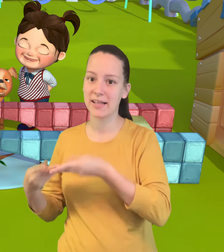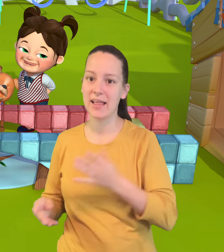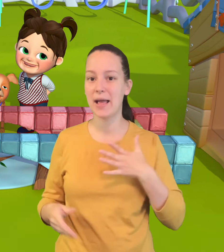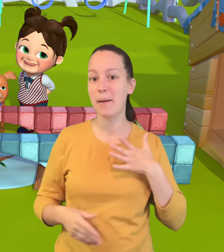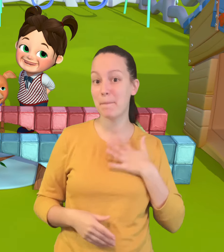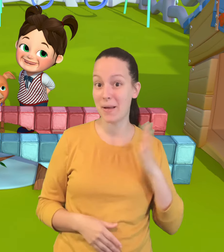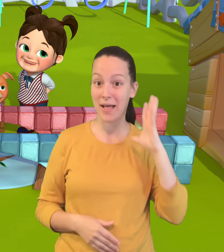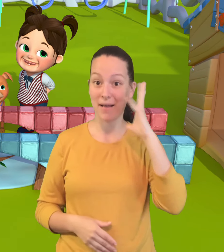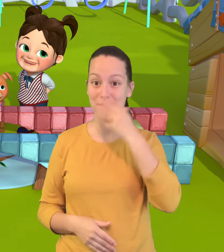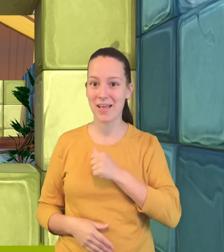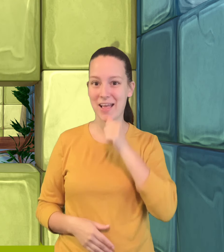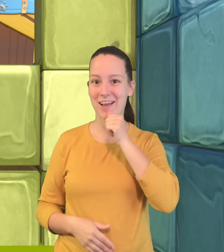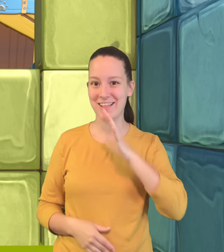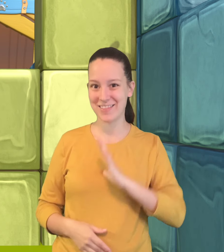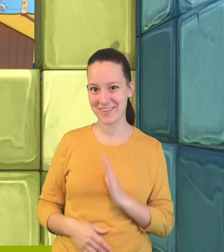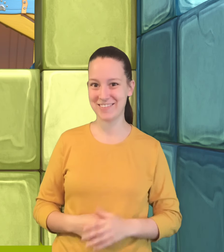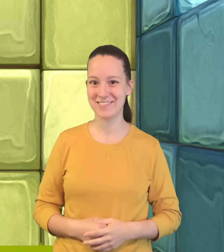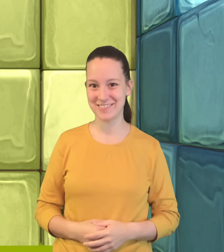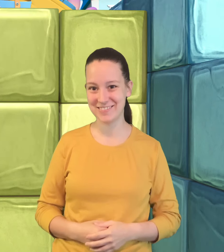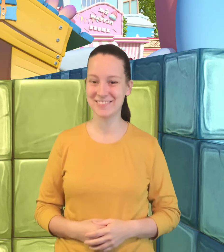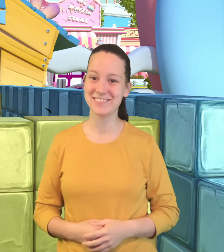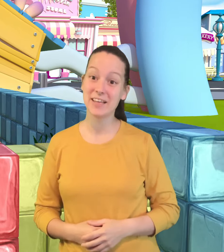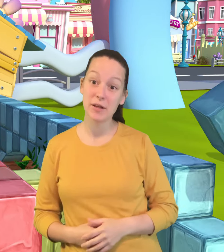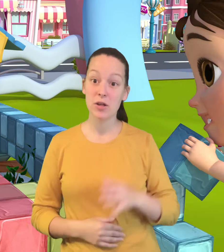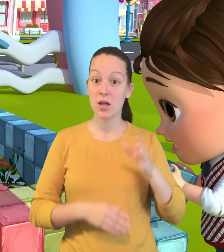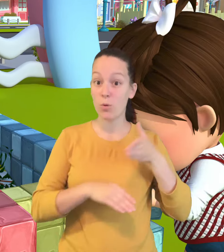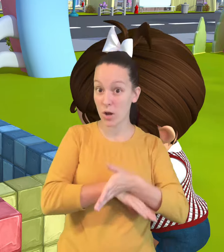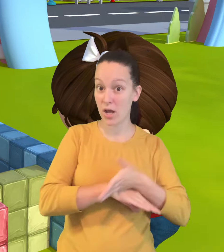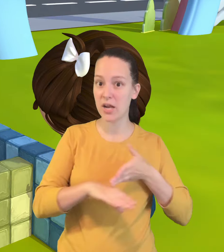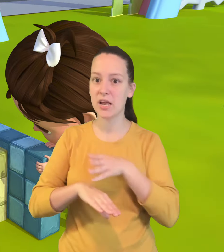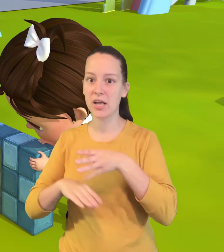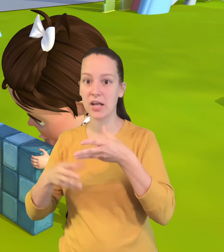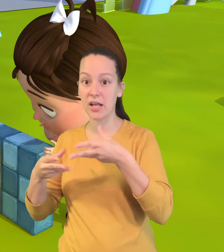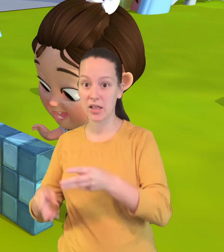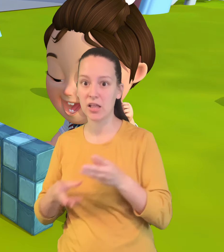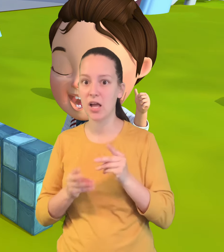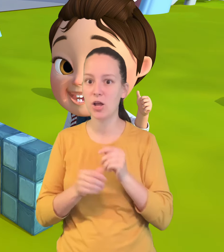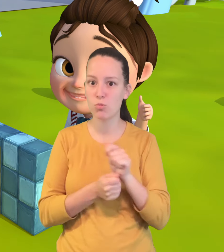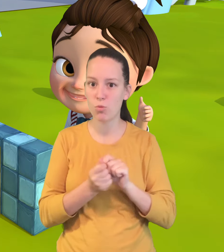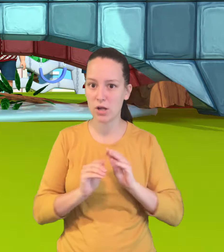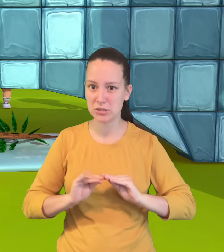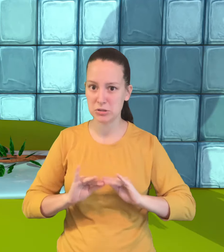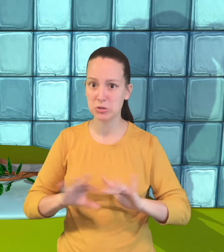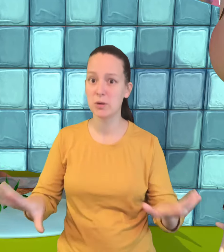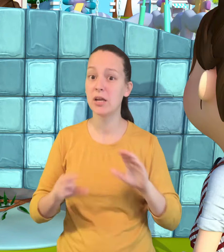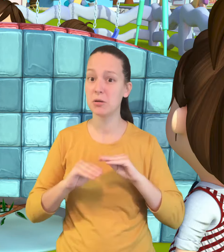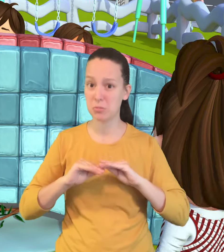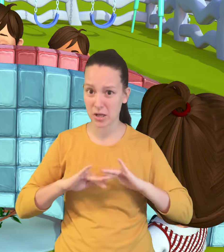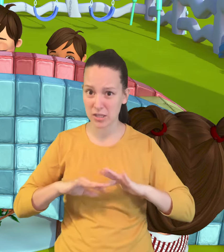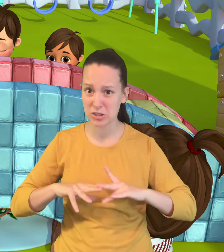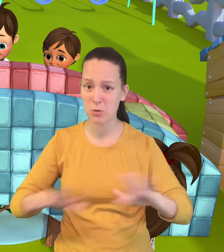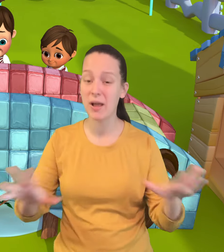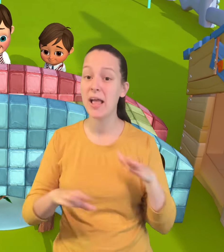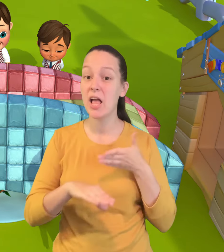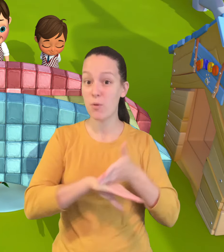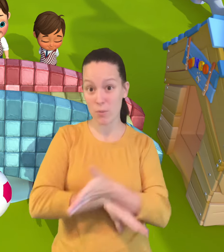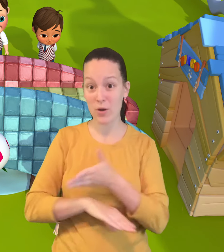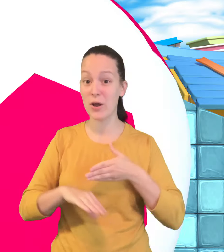かけろさあどうしましょう木材は流される流される流さ